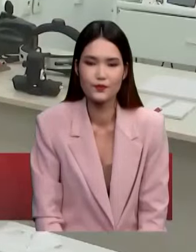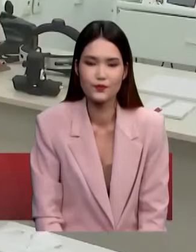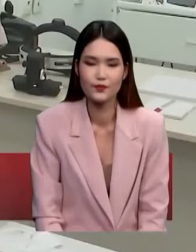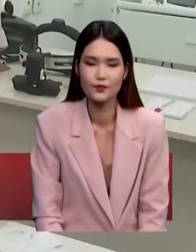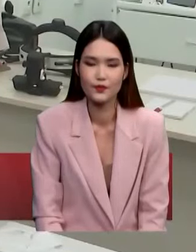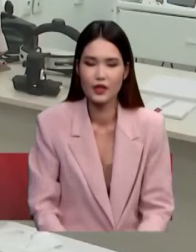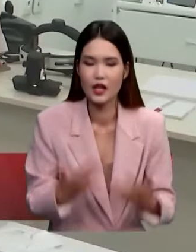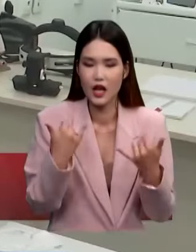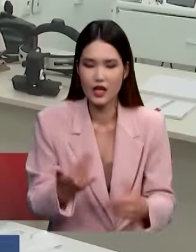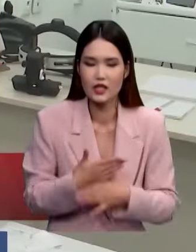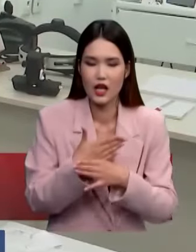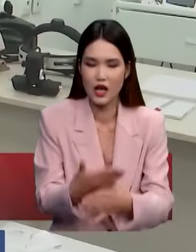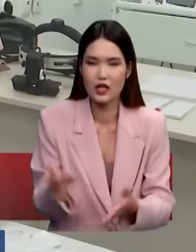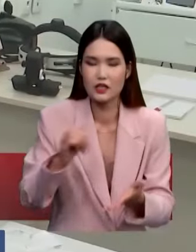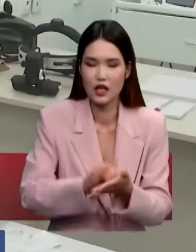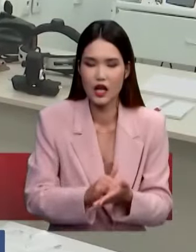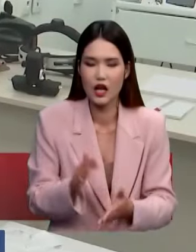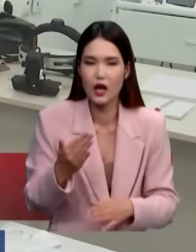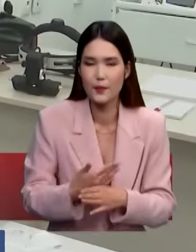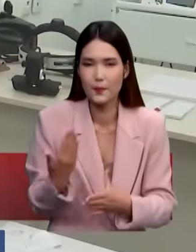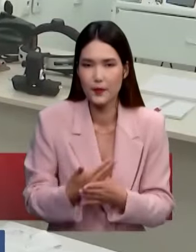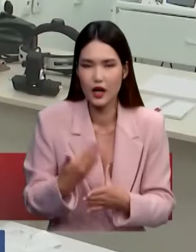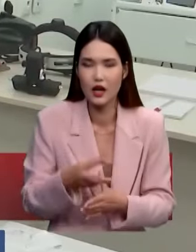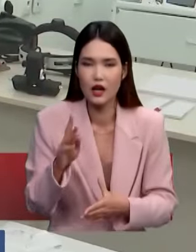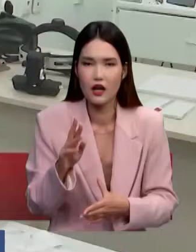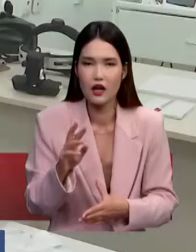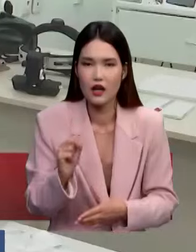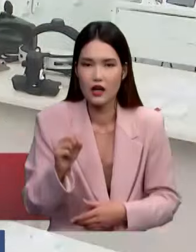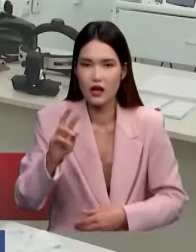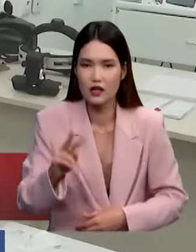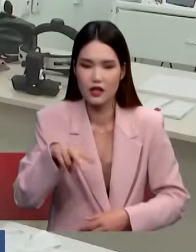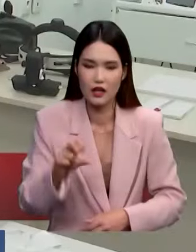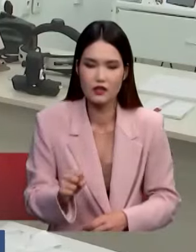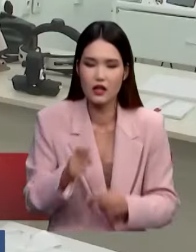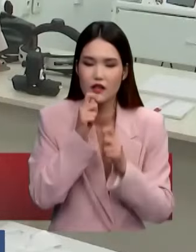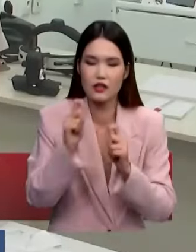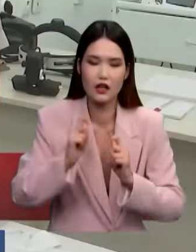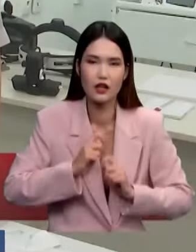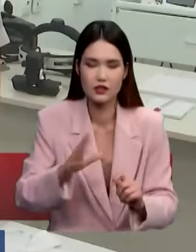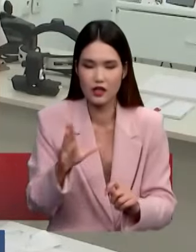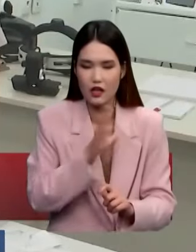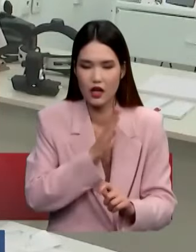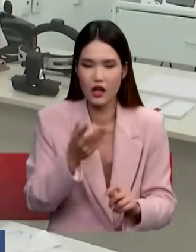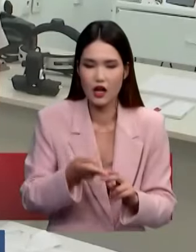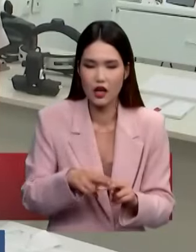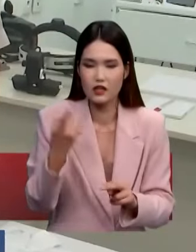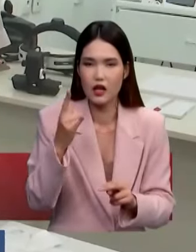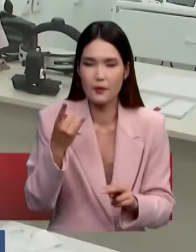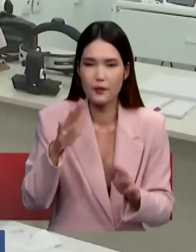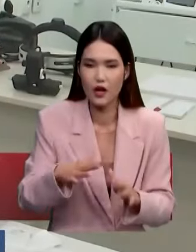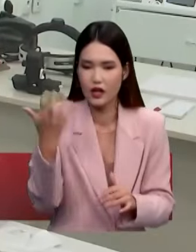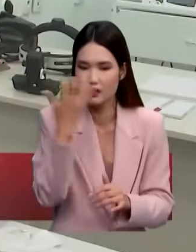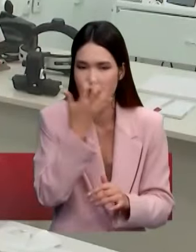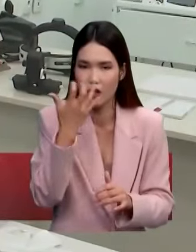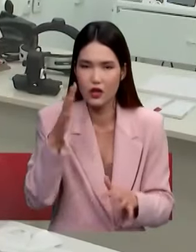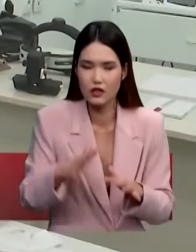Был кондрова, бізге деген «Айала» фонда сыйлады. Был кондрова арқылы біз баланың көзін